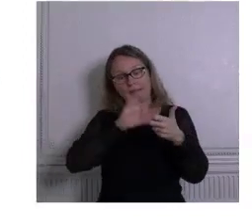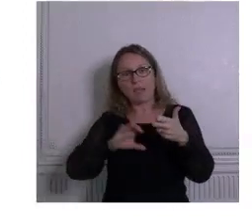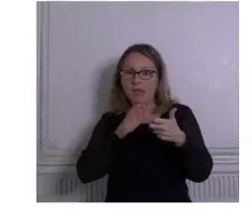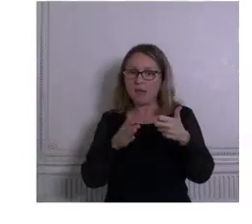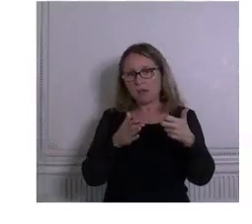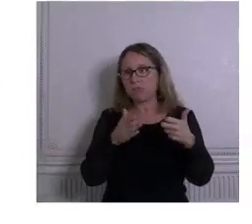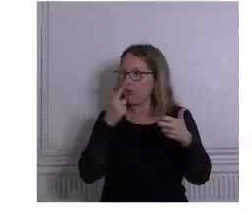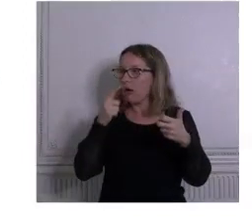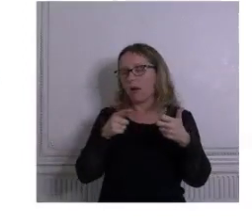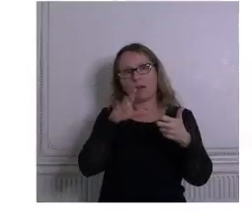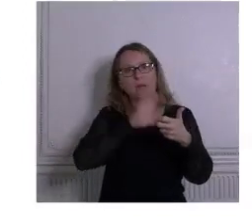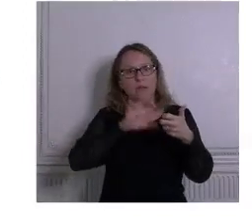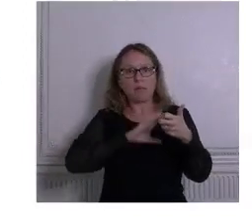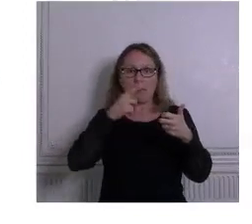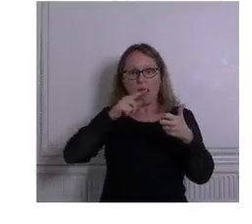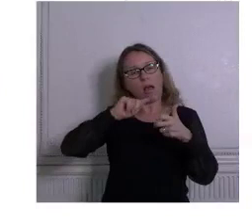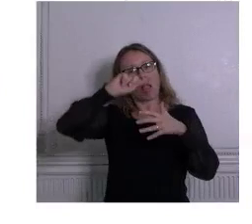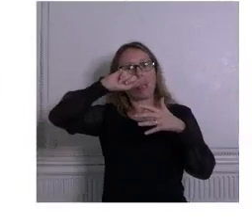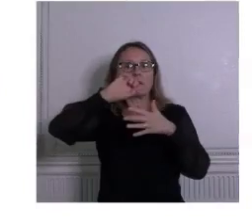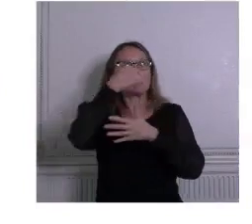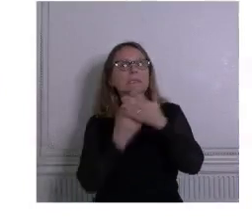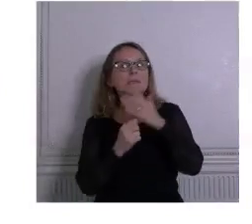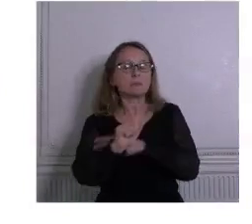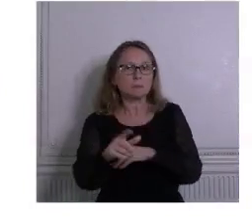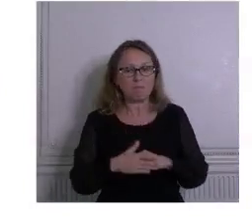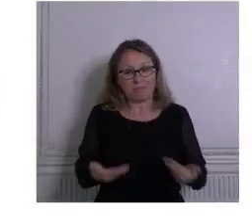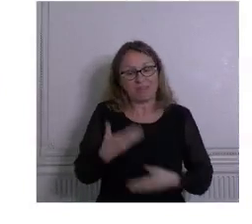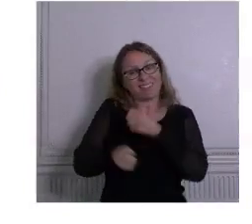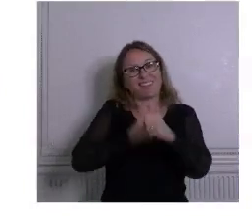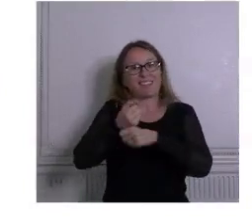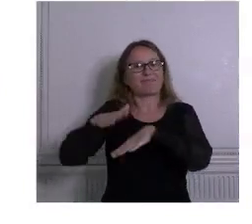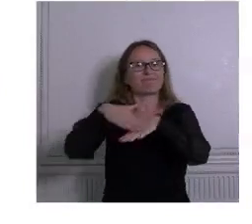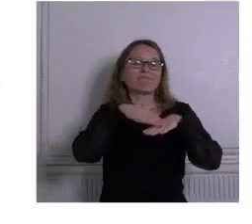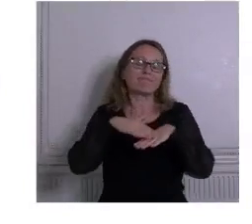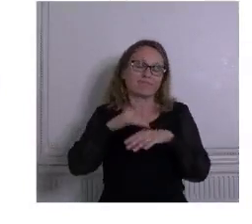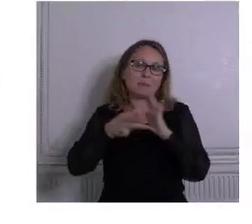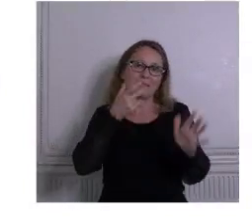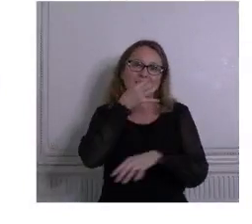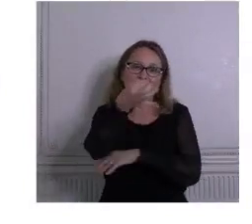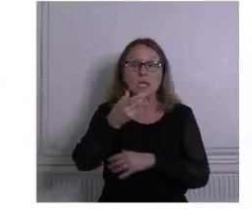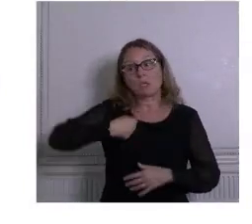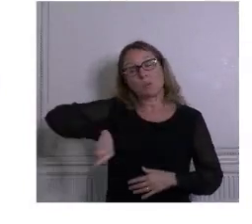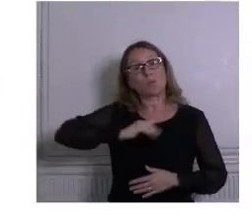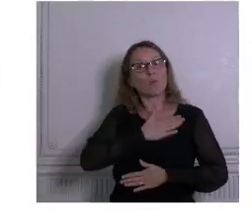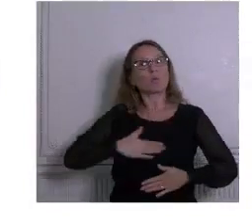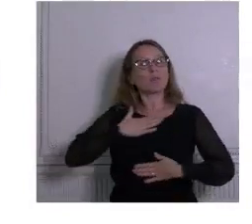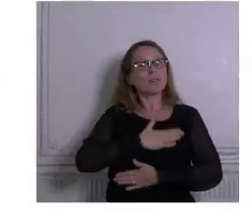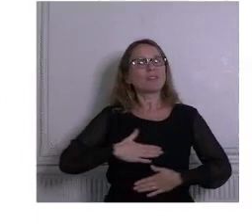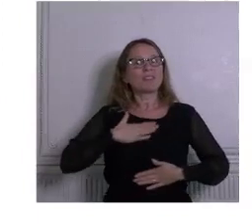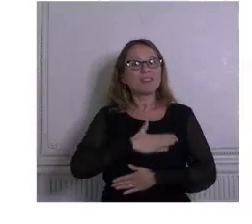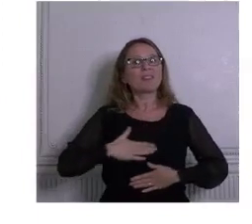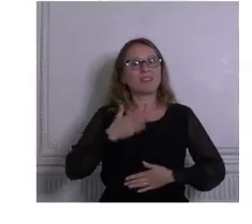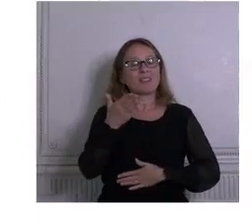répétées auprès de Madame la Vice-Présidente, d'accélérer la mise en œuvre du réseau de chaleur. Je rappelle que le réseau de chaleur existe à Thouars,